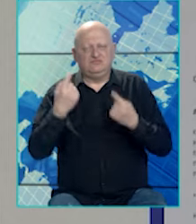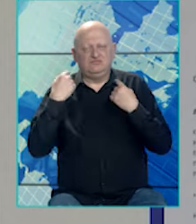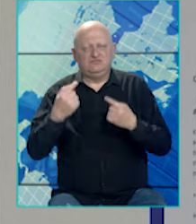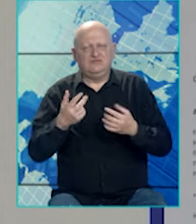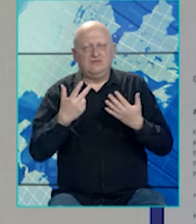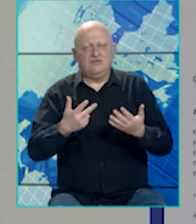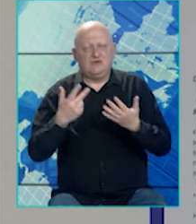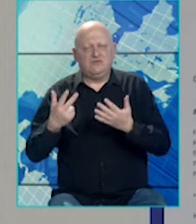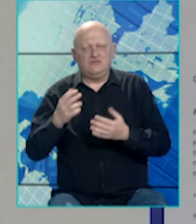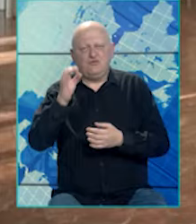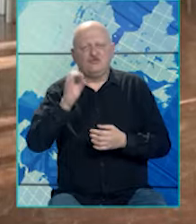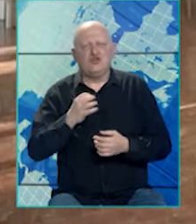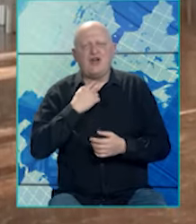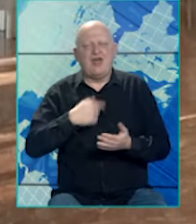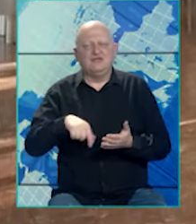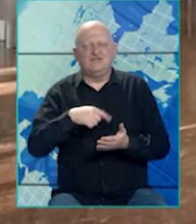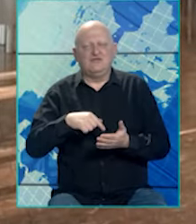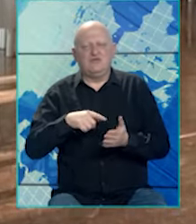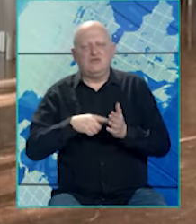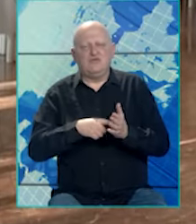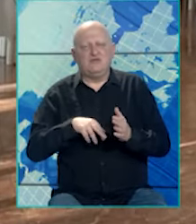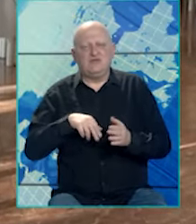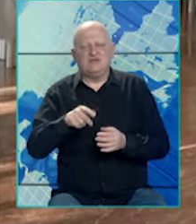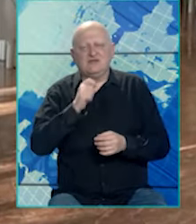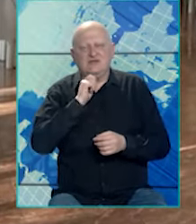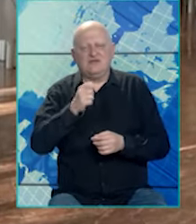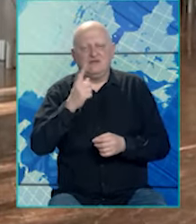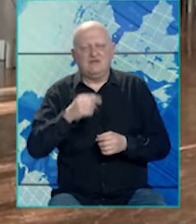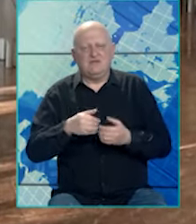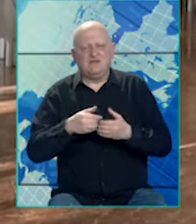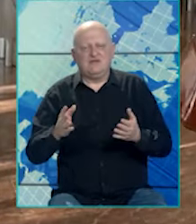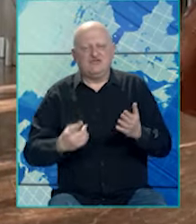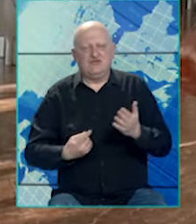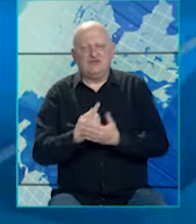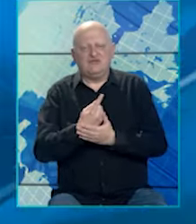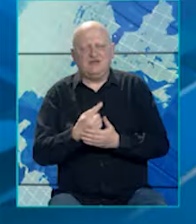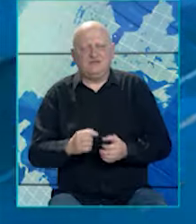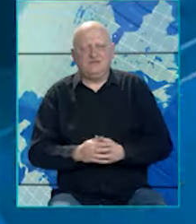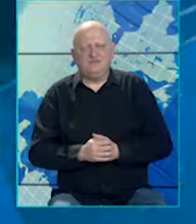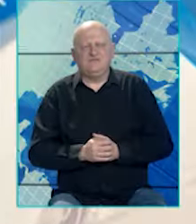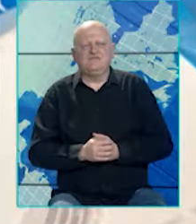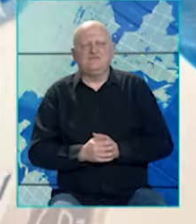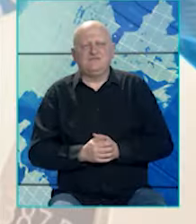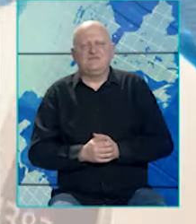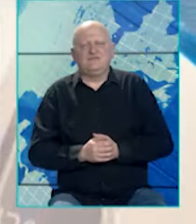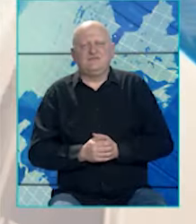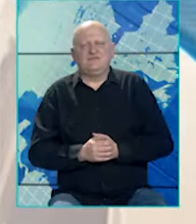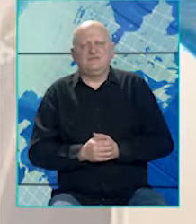rekordnih 88% glasova, pokazale izlazne ankete i prvi zvanični rezultati.